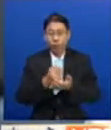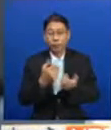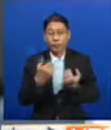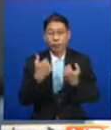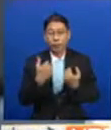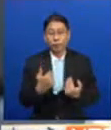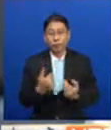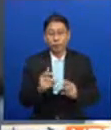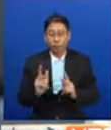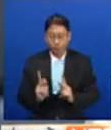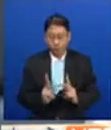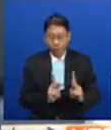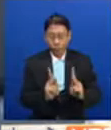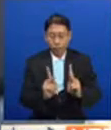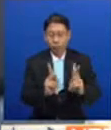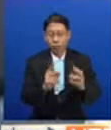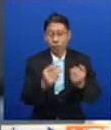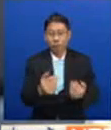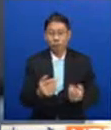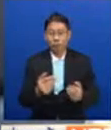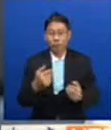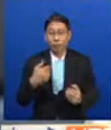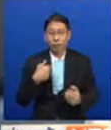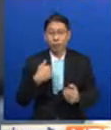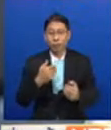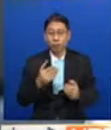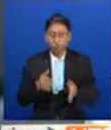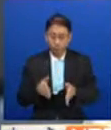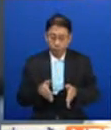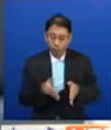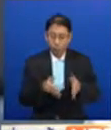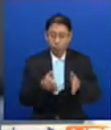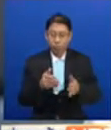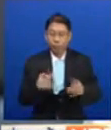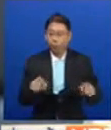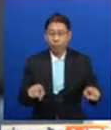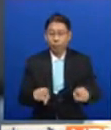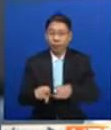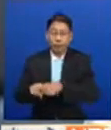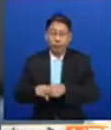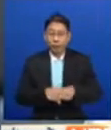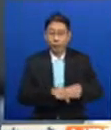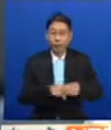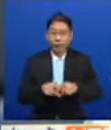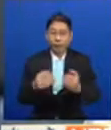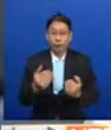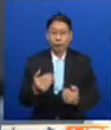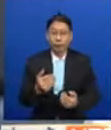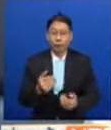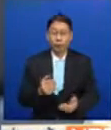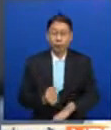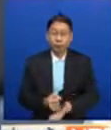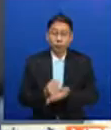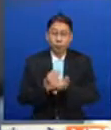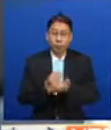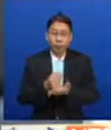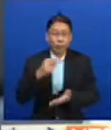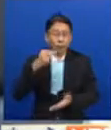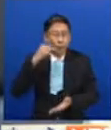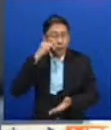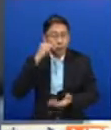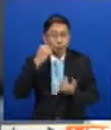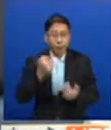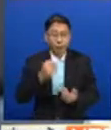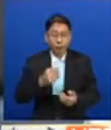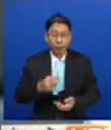ล้วก็คลองที่อยู่ในส่วนของคลองลำบัวนะครับก็เช่นกันเพราะฉะนั้นตอนนี้เราพยายามที่จะผลักดันน้ำก้อนนี้นะครับเพื่อไป